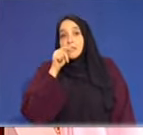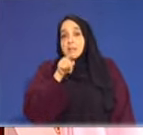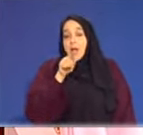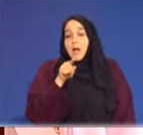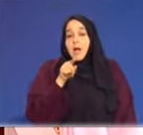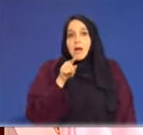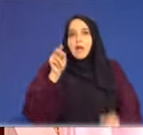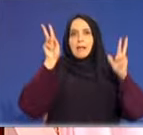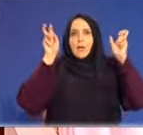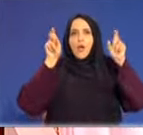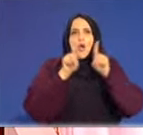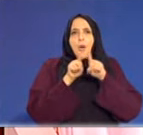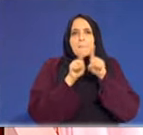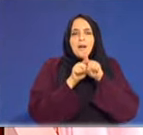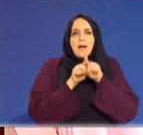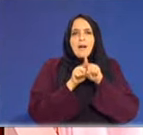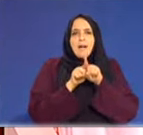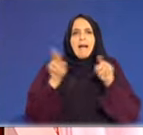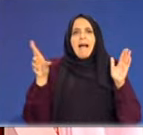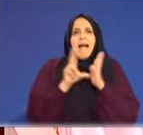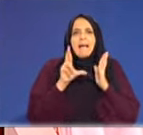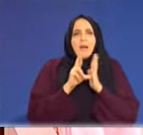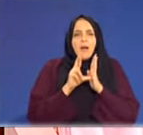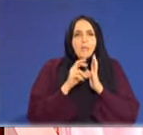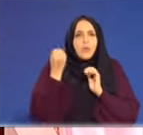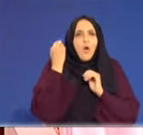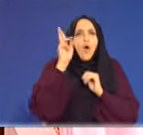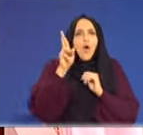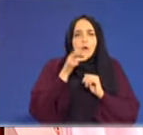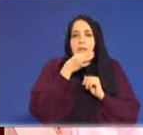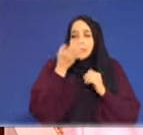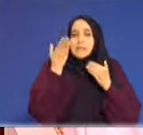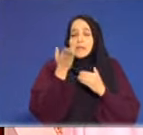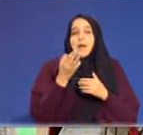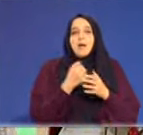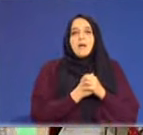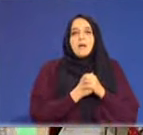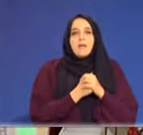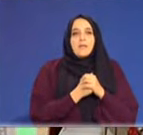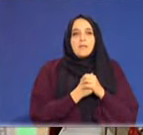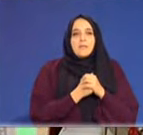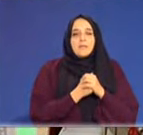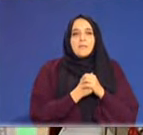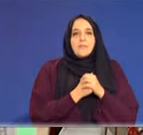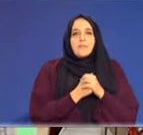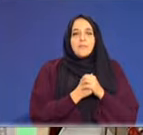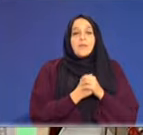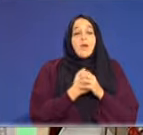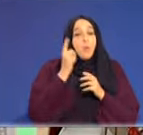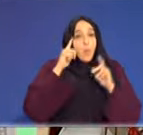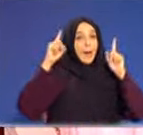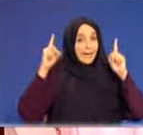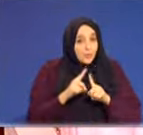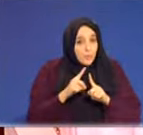يعني ذكرها عمر بن الخطاب رضي الله عنه في رسالة القضاء أو في دستور القضاء. إذن القضاء. كخلاصة